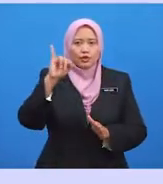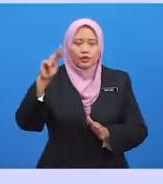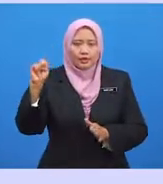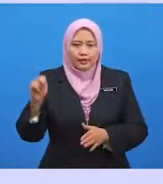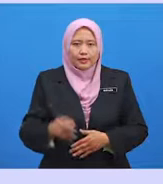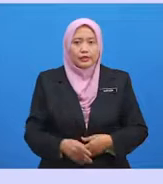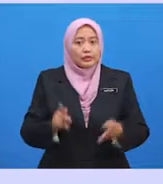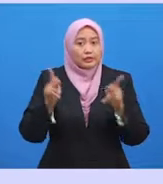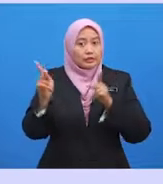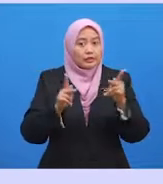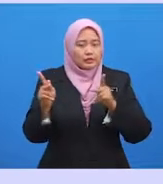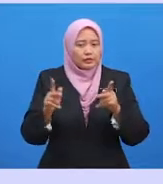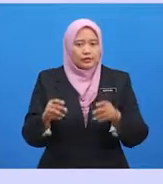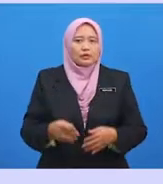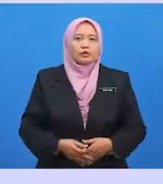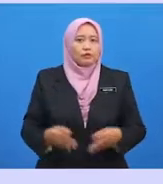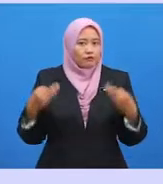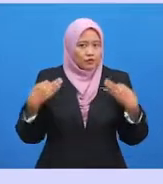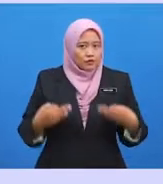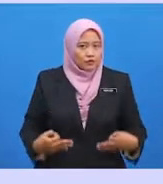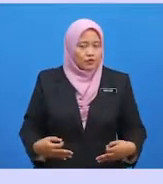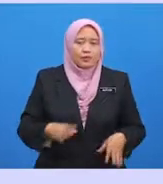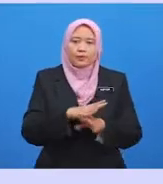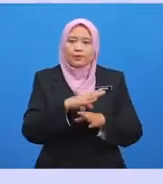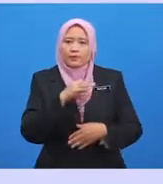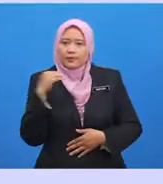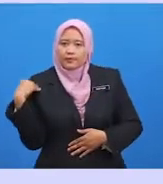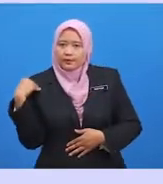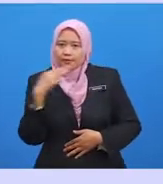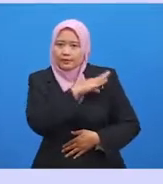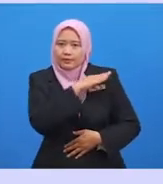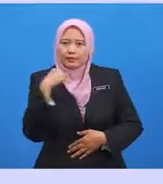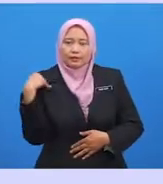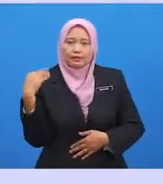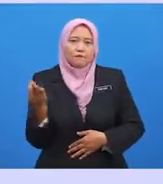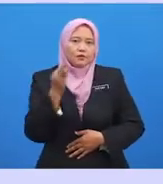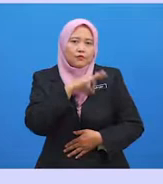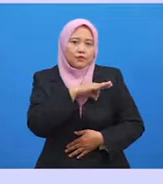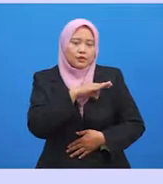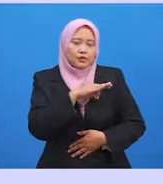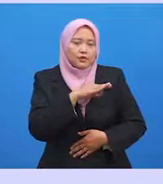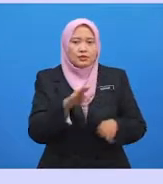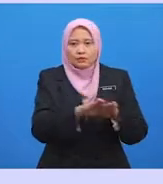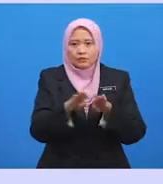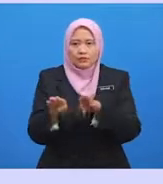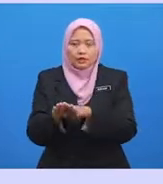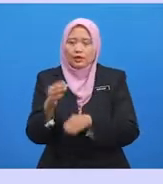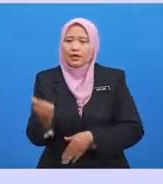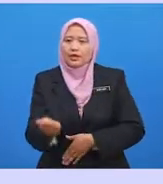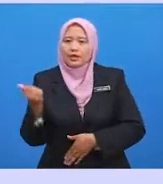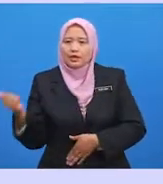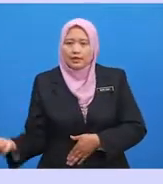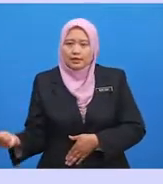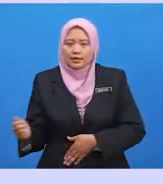kenyal dan manfaatnya ilah kegunaannya sebagai alat pengangkutan oleh itu